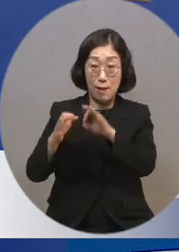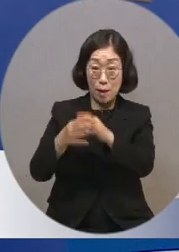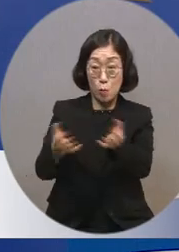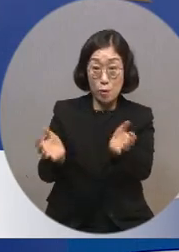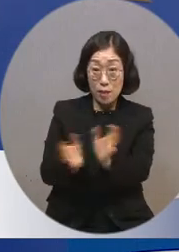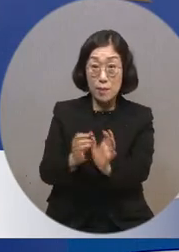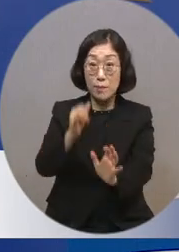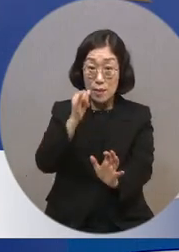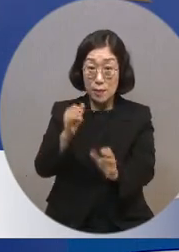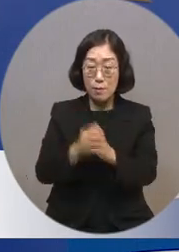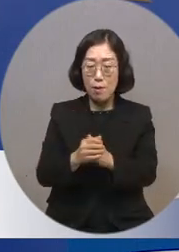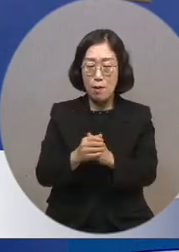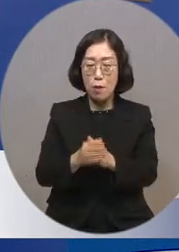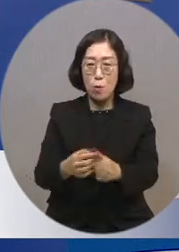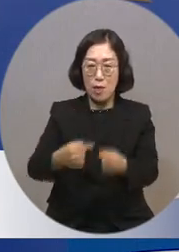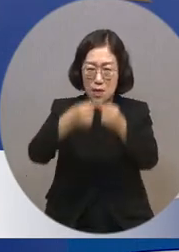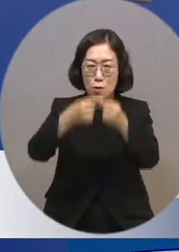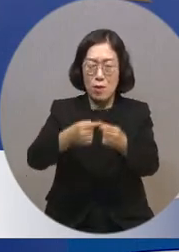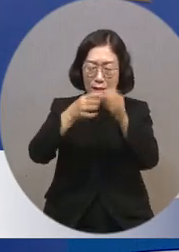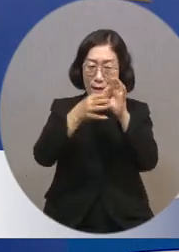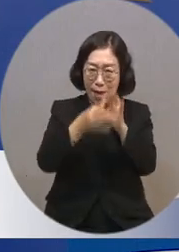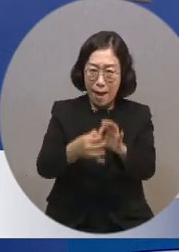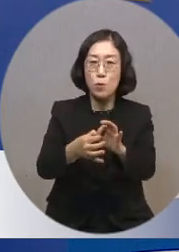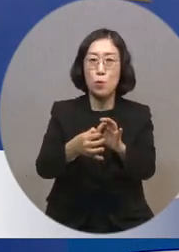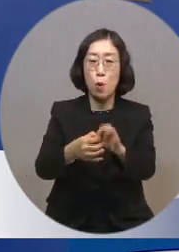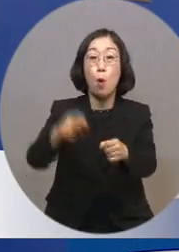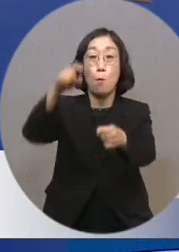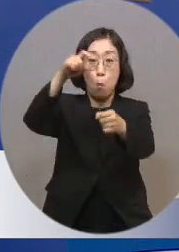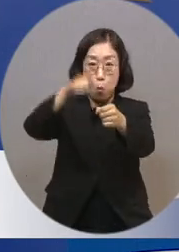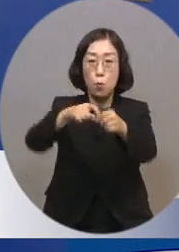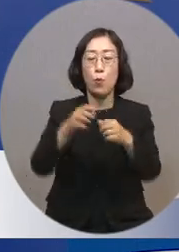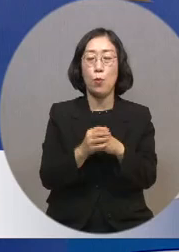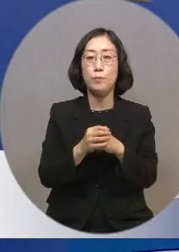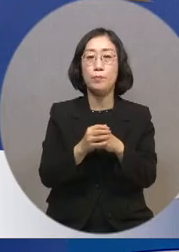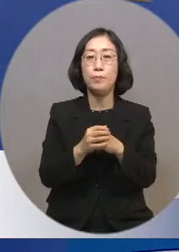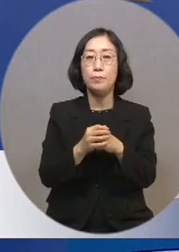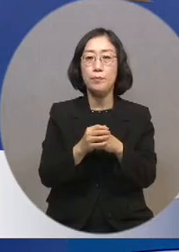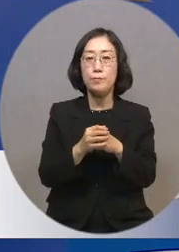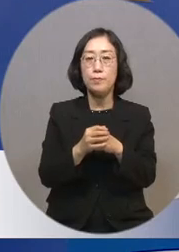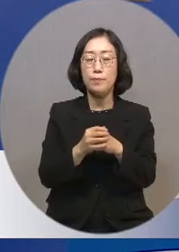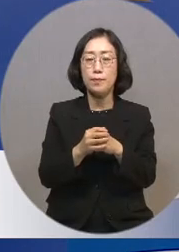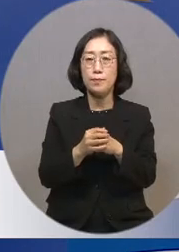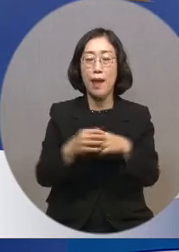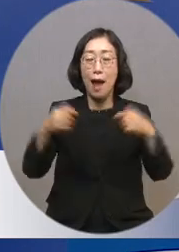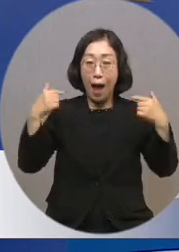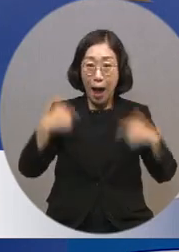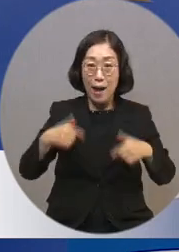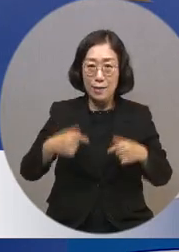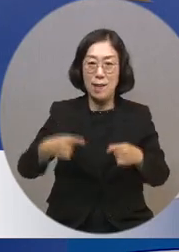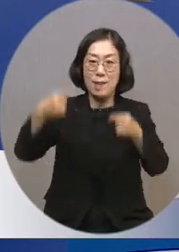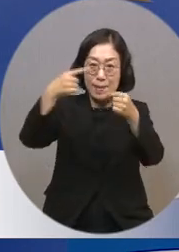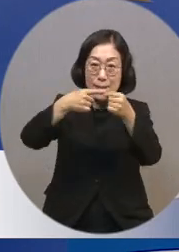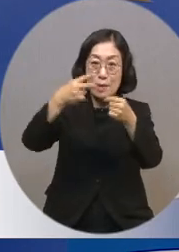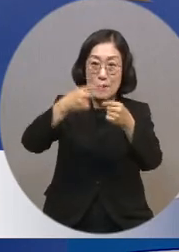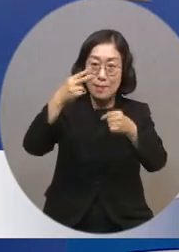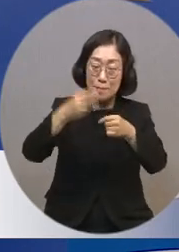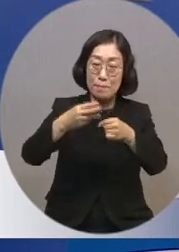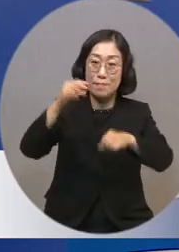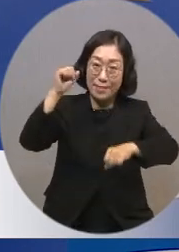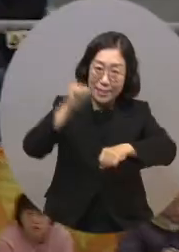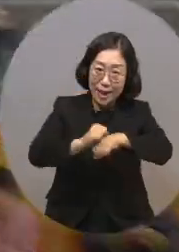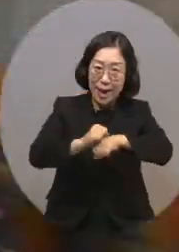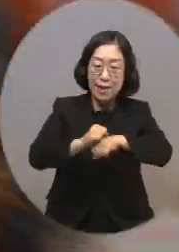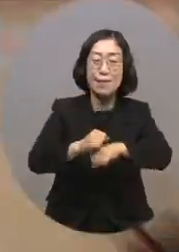한 계속 우승을 노리는 팀이 될 것이고 항상 그 위쪽에서 머물 준비가 되어